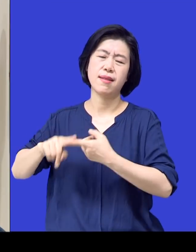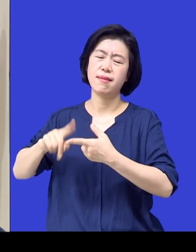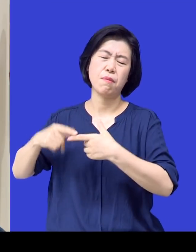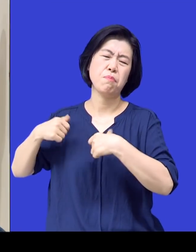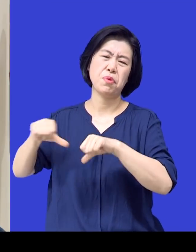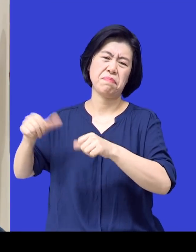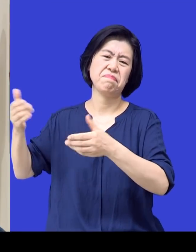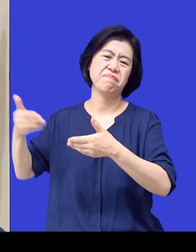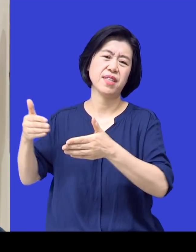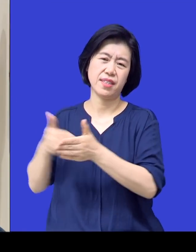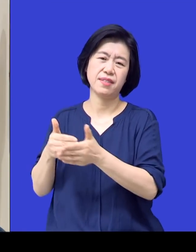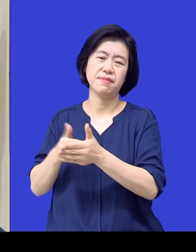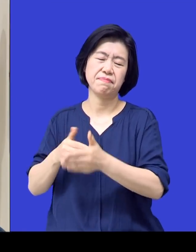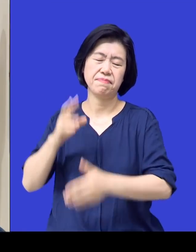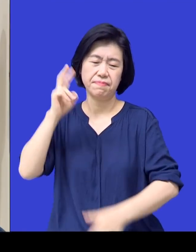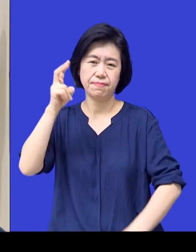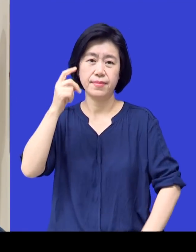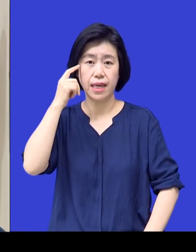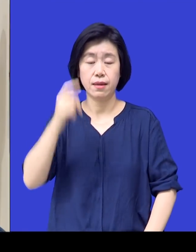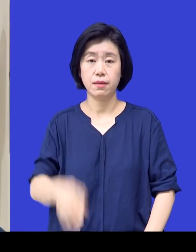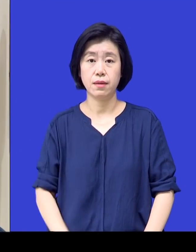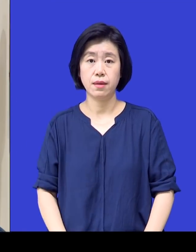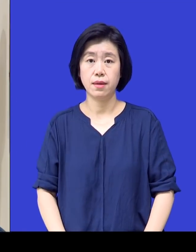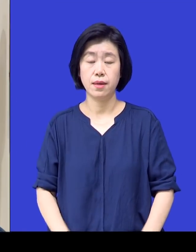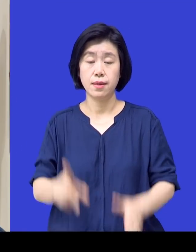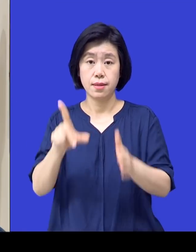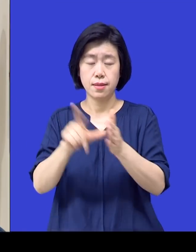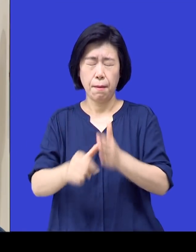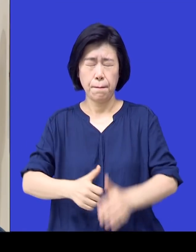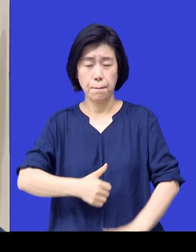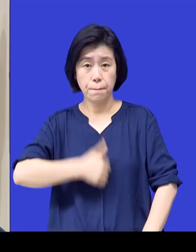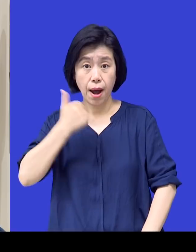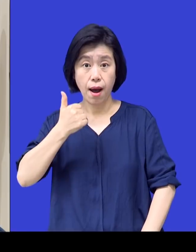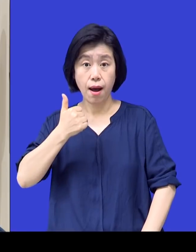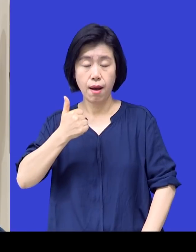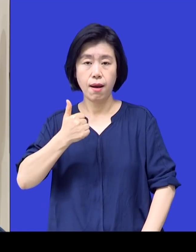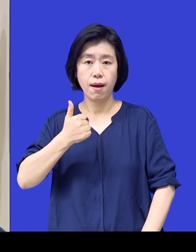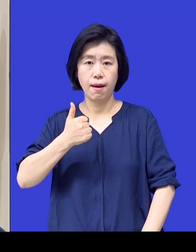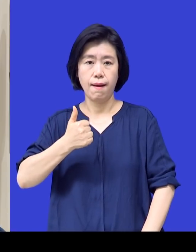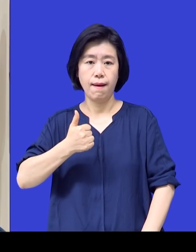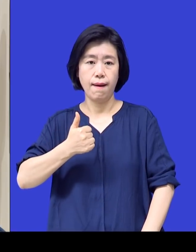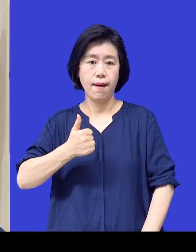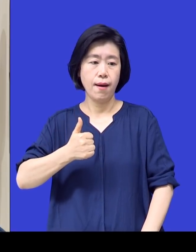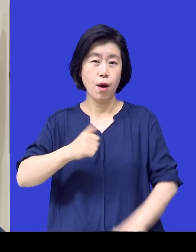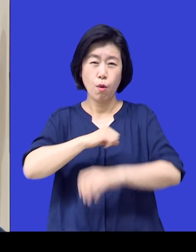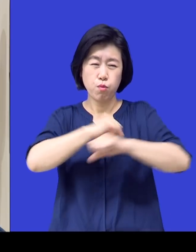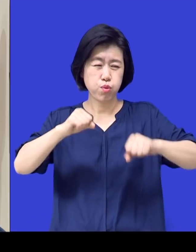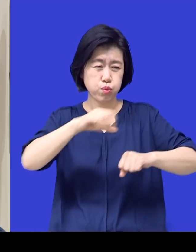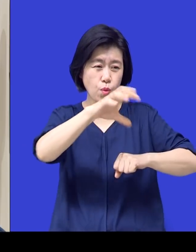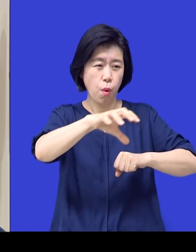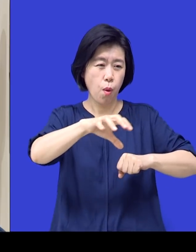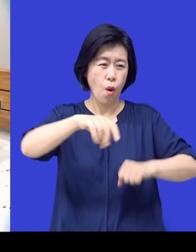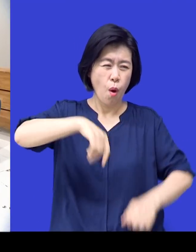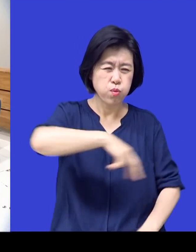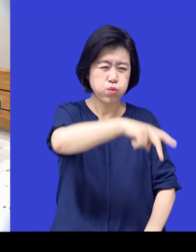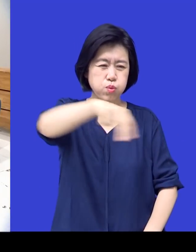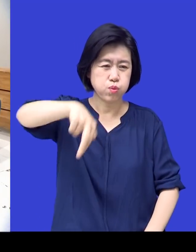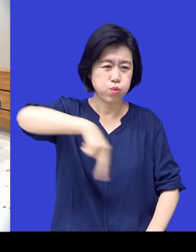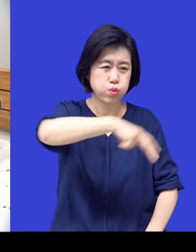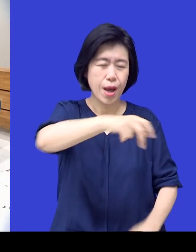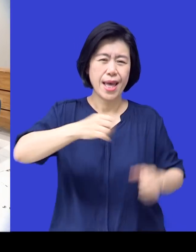막 나와가지고 네. 학교 운동장 막 몇 바퀴를 돌고 막 땀 뻘뻘 흘리고 들어와서 다시 또 성경을 붙잡는